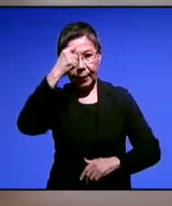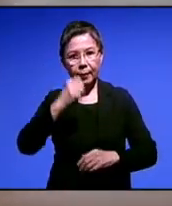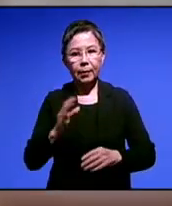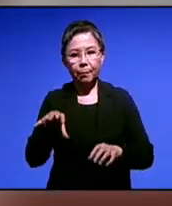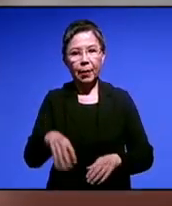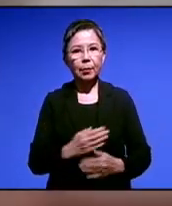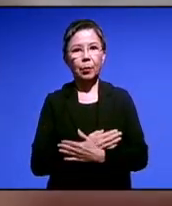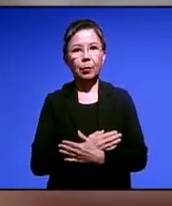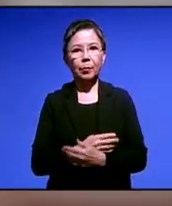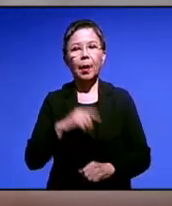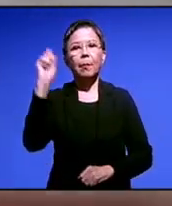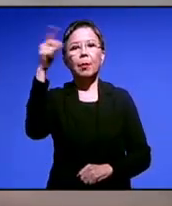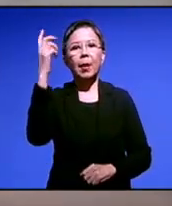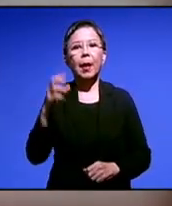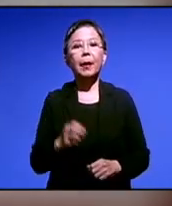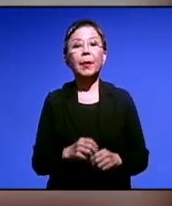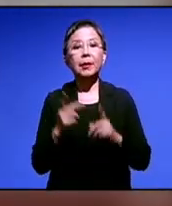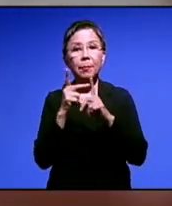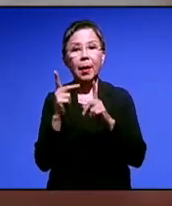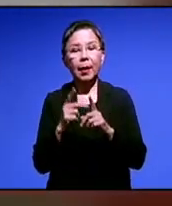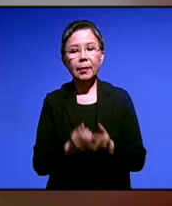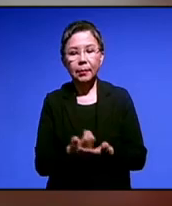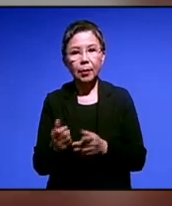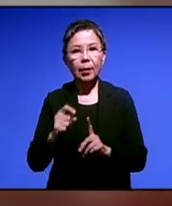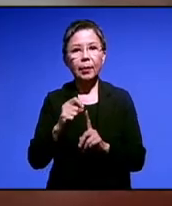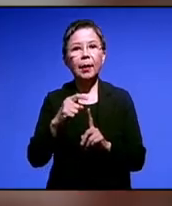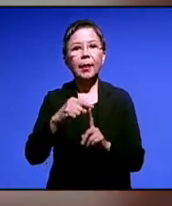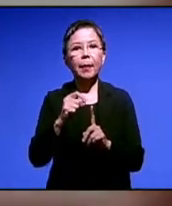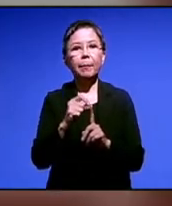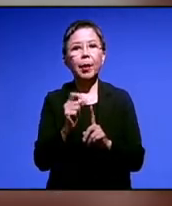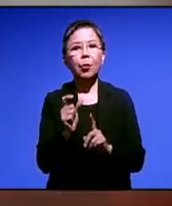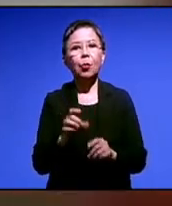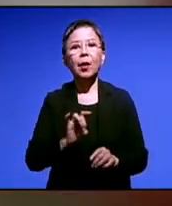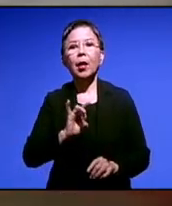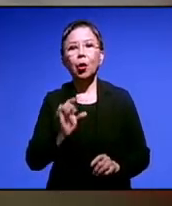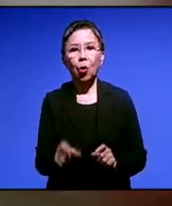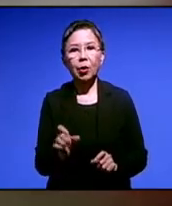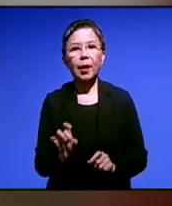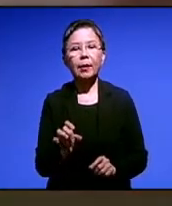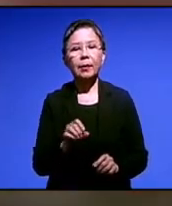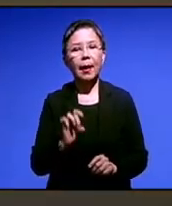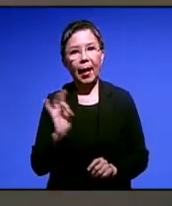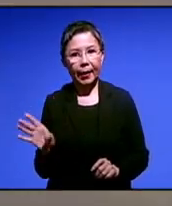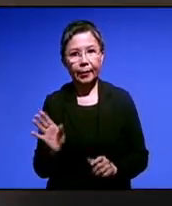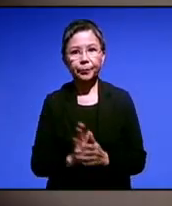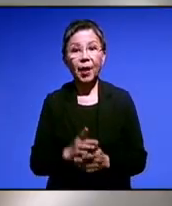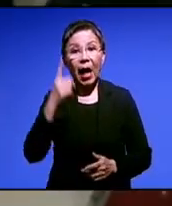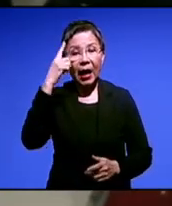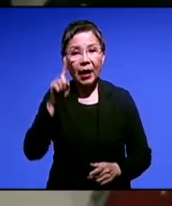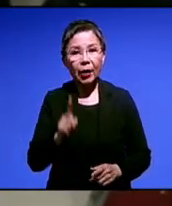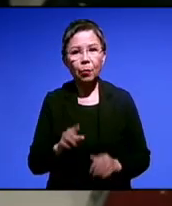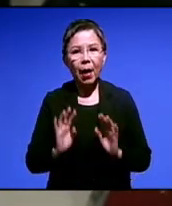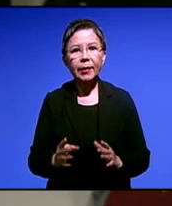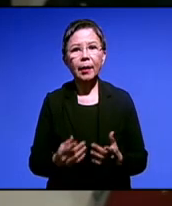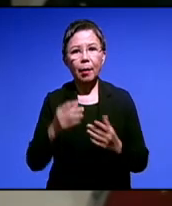Pemkot Semarang mempersilahkan Muria dimakamkan di TPU bergota kota Semarang imbas dari Kejadian ini